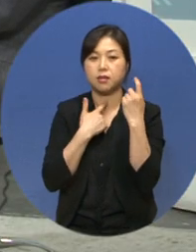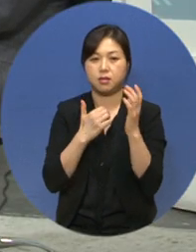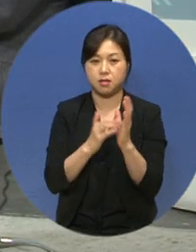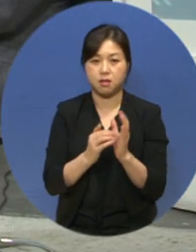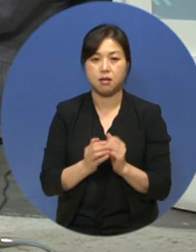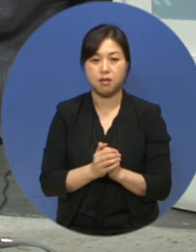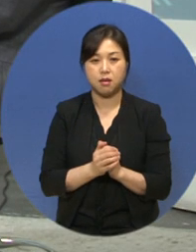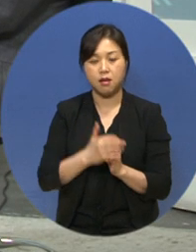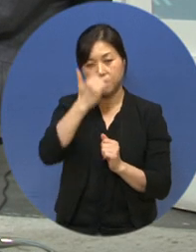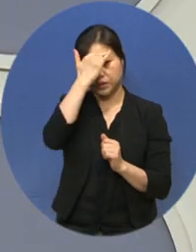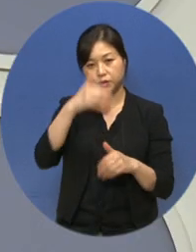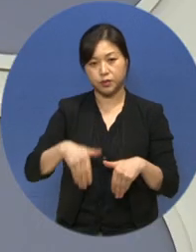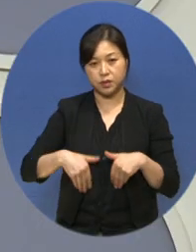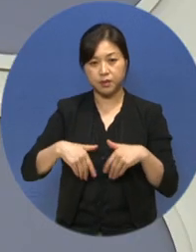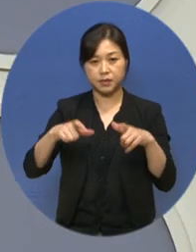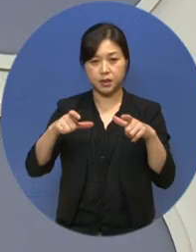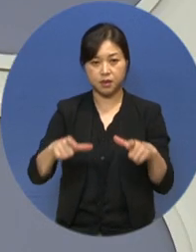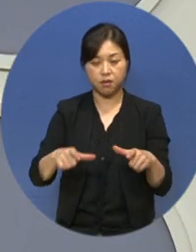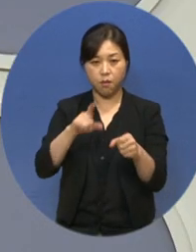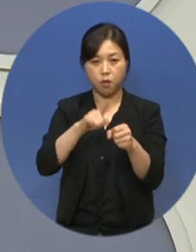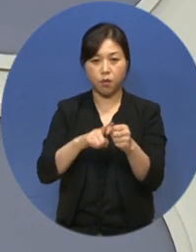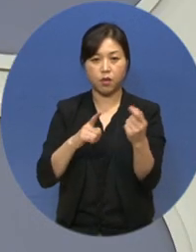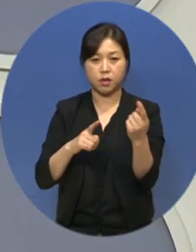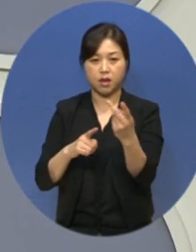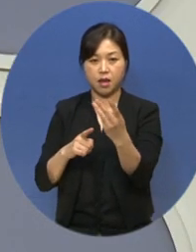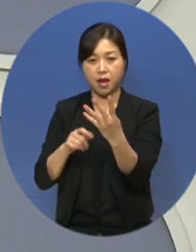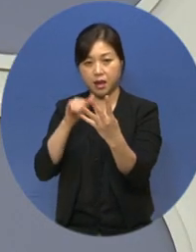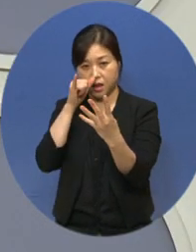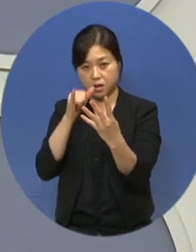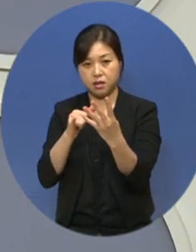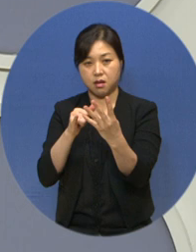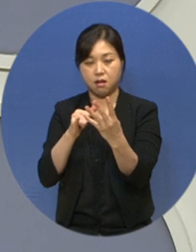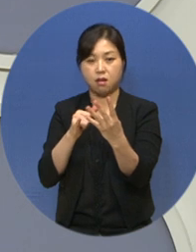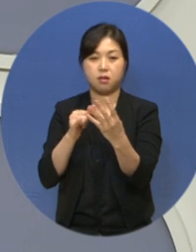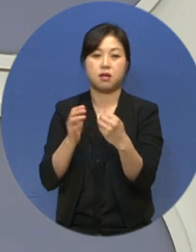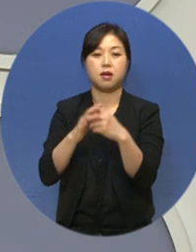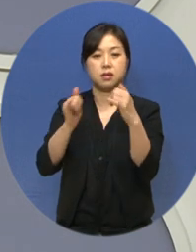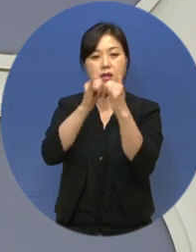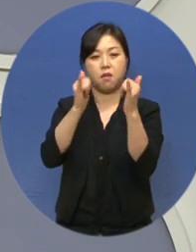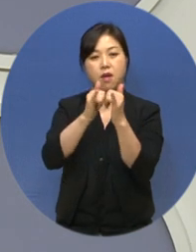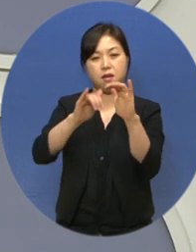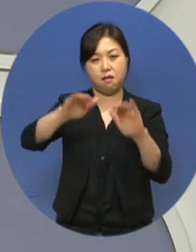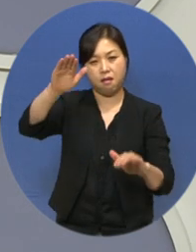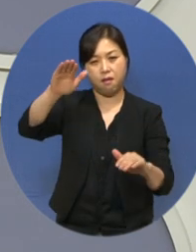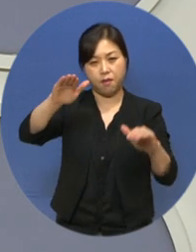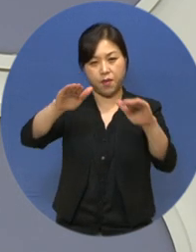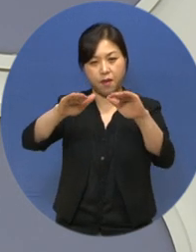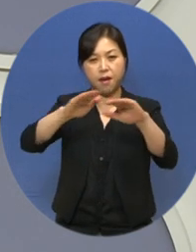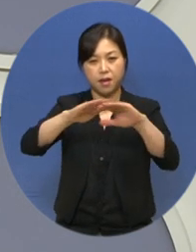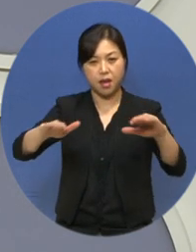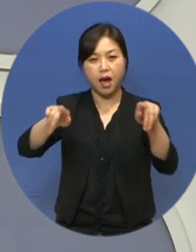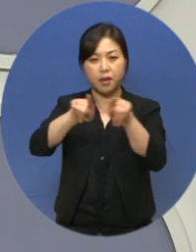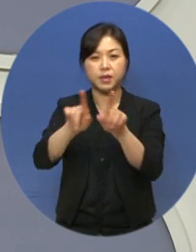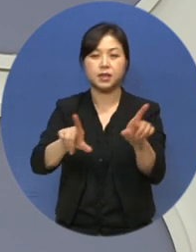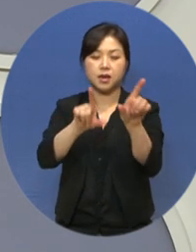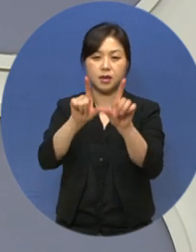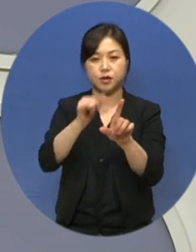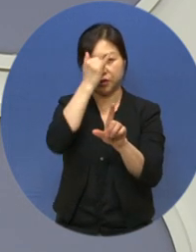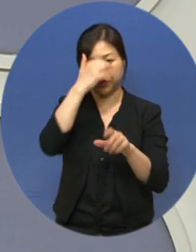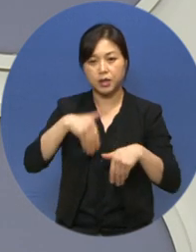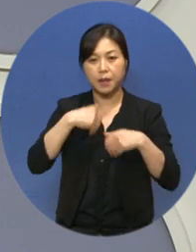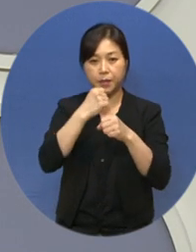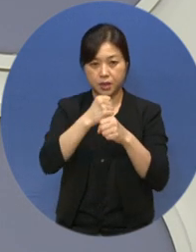도정의 네 가지 목표가 있는데요 일단 사회 양극화를 해서 더불어 잘 씀 추운날 만들자는 거 조